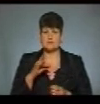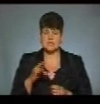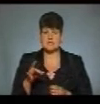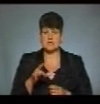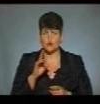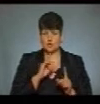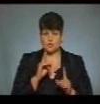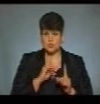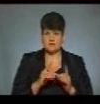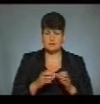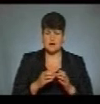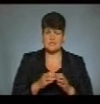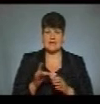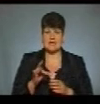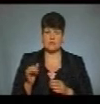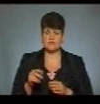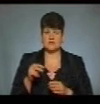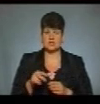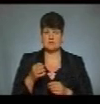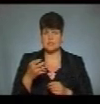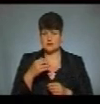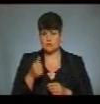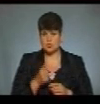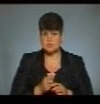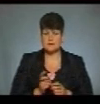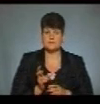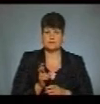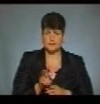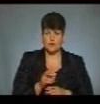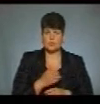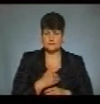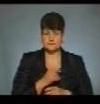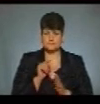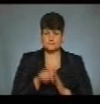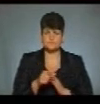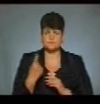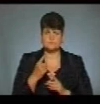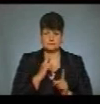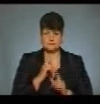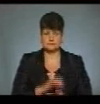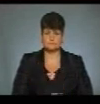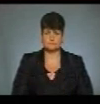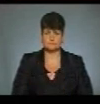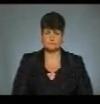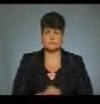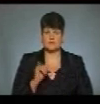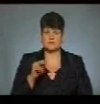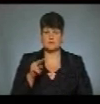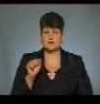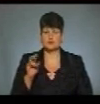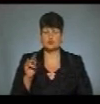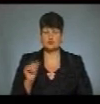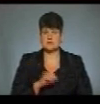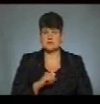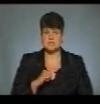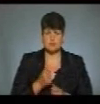скликання від партії регіонів. У 2015 році балотувався до Тернопільської обласної ради. Іван Панчук –